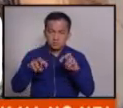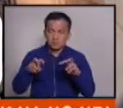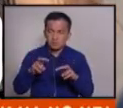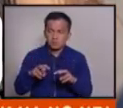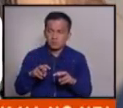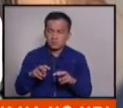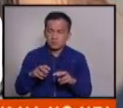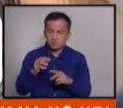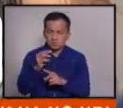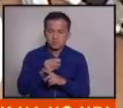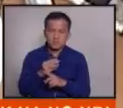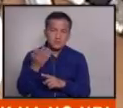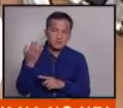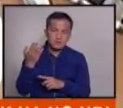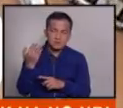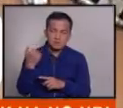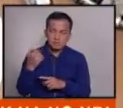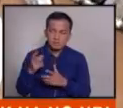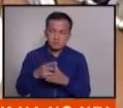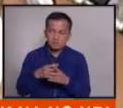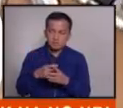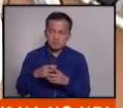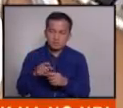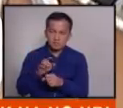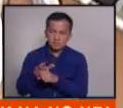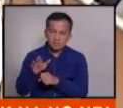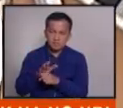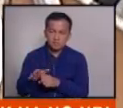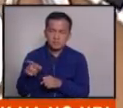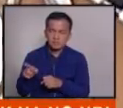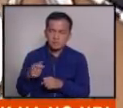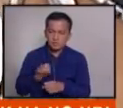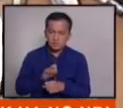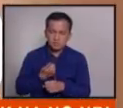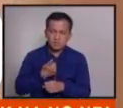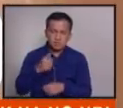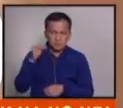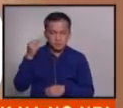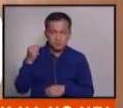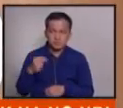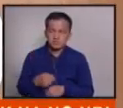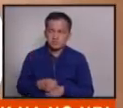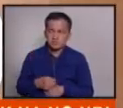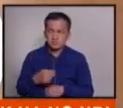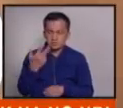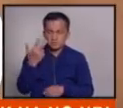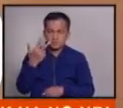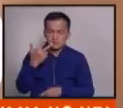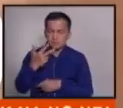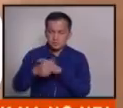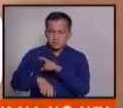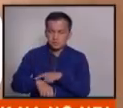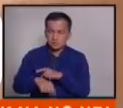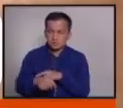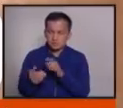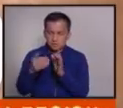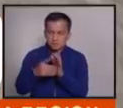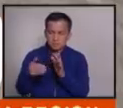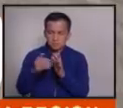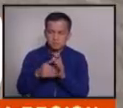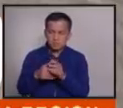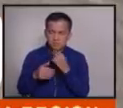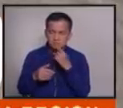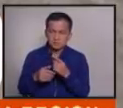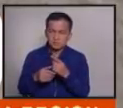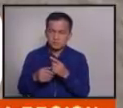imbestigasyon, Marso pa pala, unang ginalaw ng sospek ang kanyang sariling pamangkin. Tatlong beses pa raw itong naulit. Itinataon